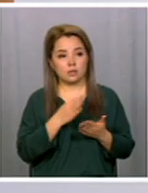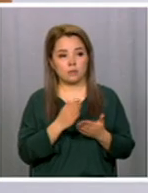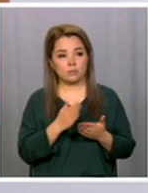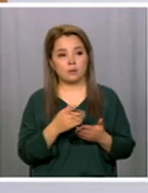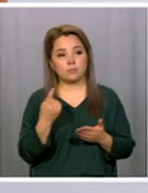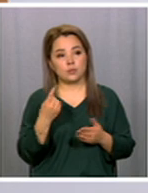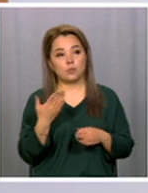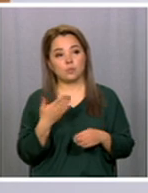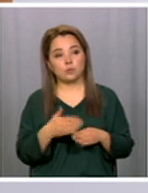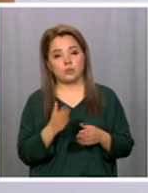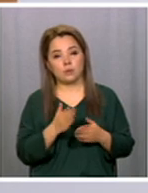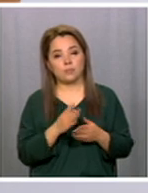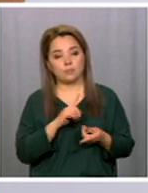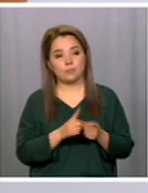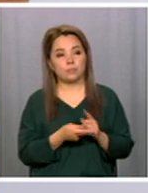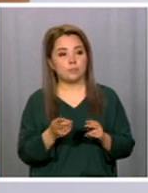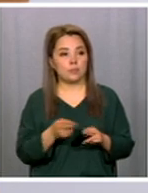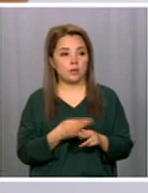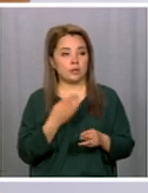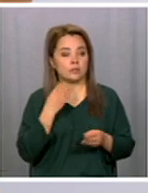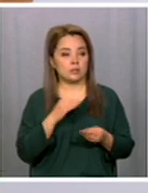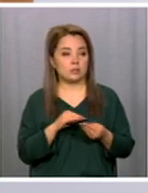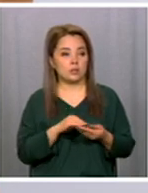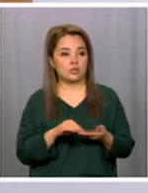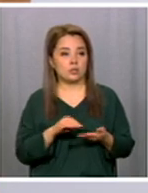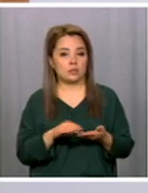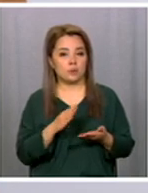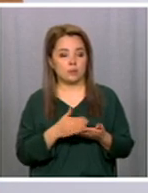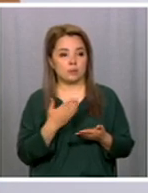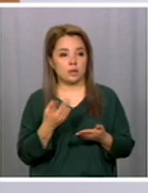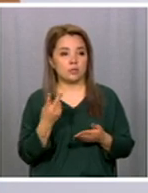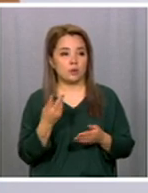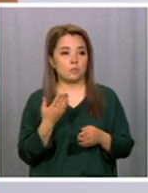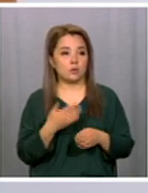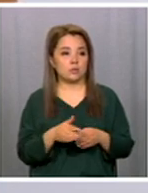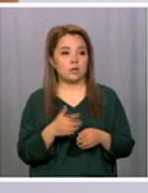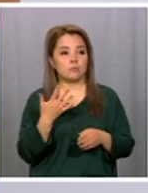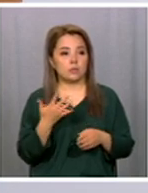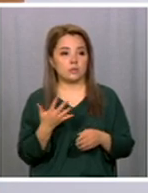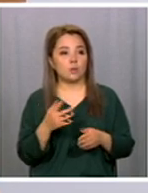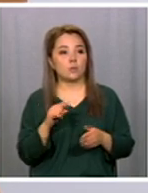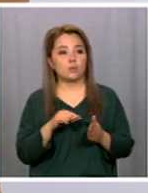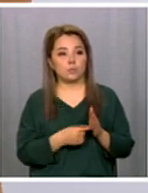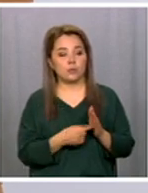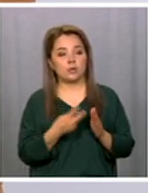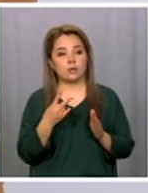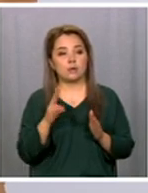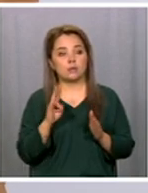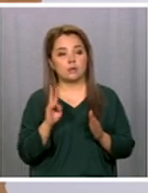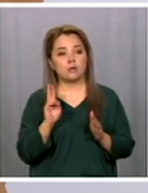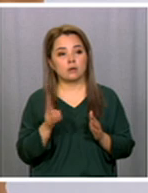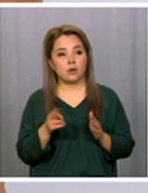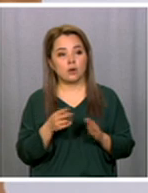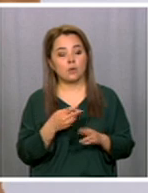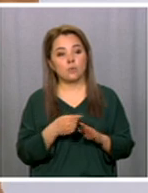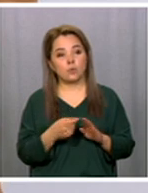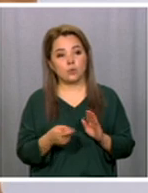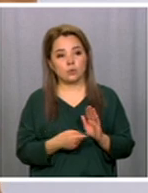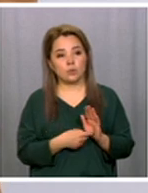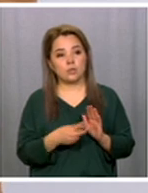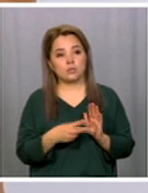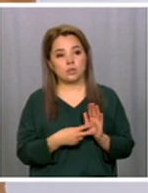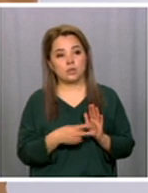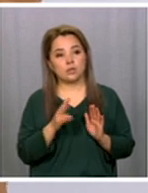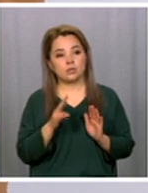бірінші бөлшекті өзгерсіз көшіріп жазайық. Ал екінші бөлшек 5 көбейту 2НК бөлінген